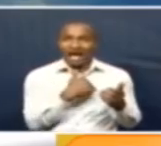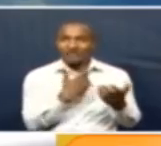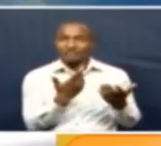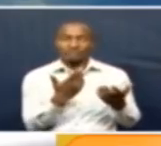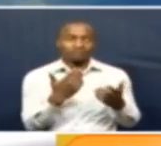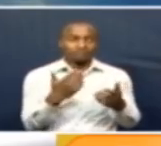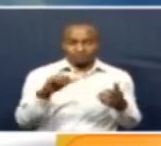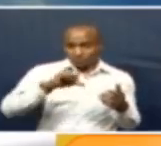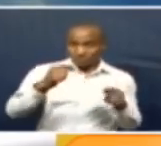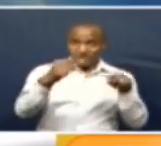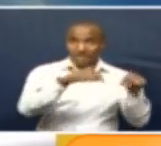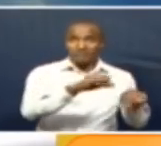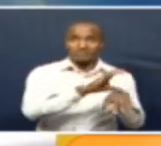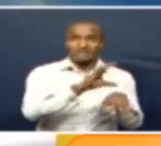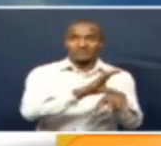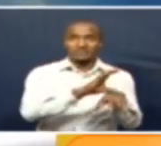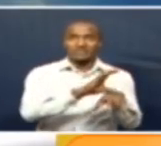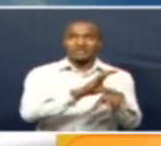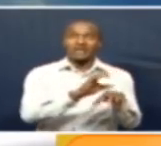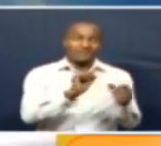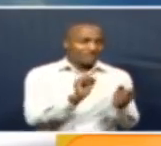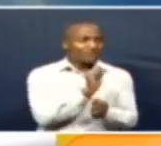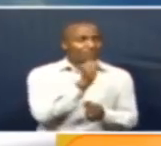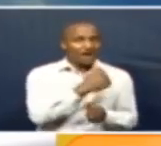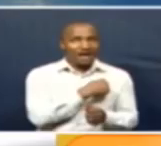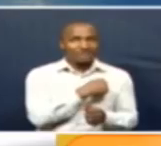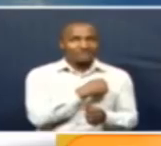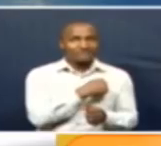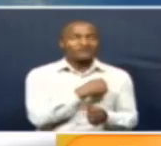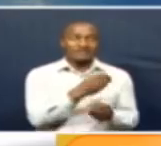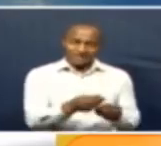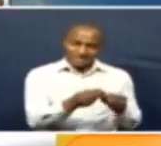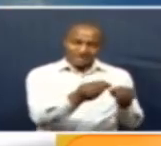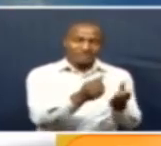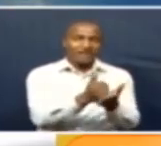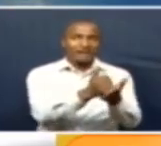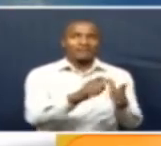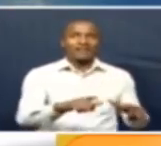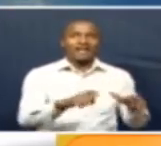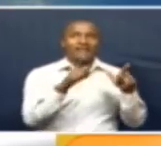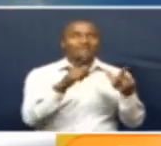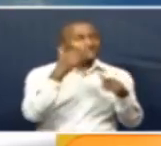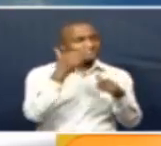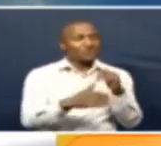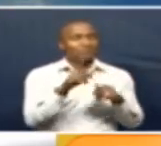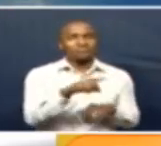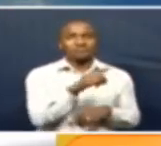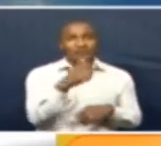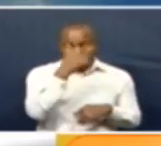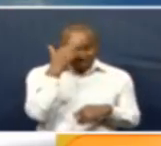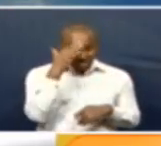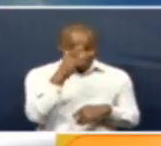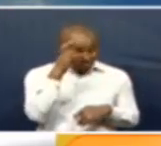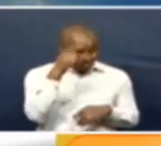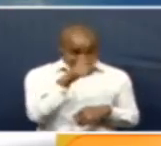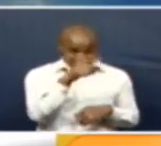church. Lakini na make sure hata kama ni shilingi 5 nitakuwa naye nimumekie life yake aache kufanya kwa sababu najua ile pepo iko ndani yake ni kama